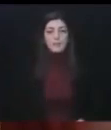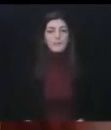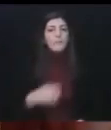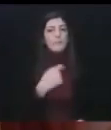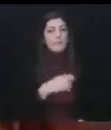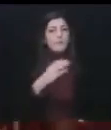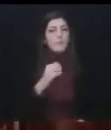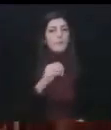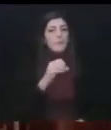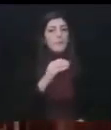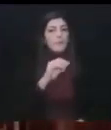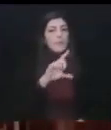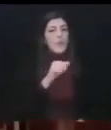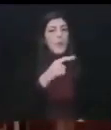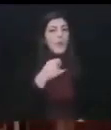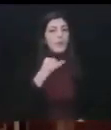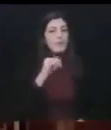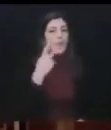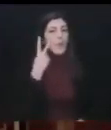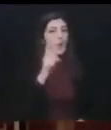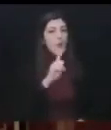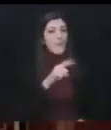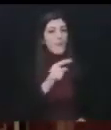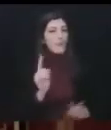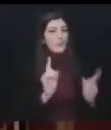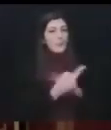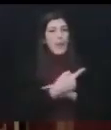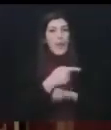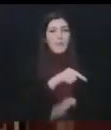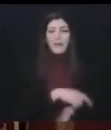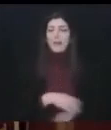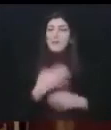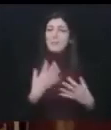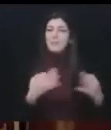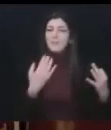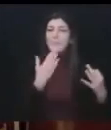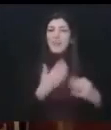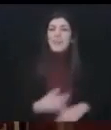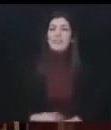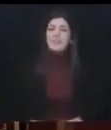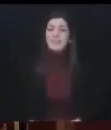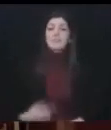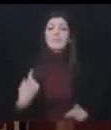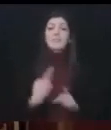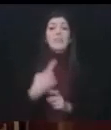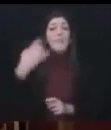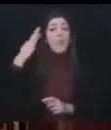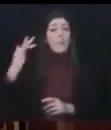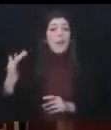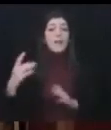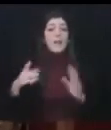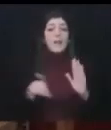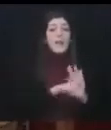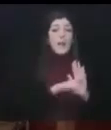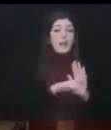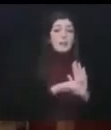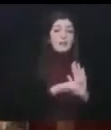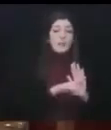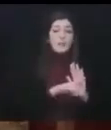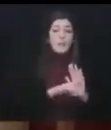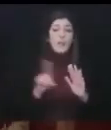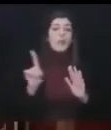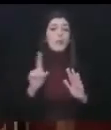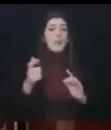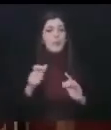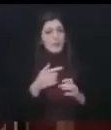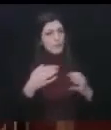Presidente Osculati, non avevo visto questo cambiamento. Devo esprimere un parere negativo per questo motivo, non perché la richiesta